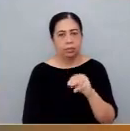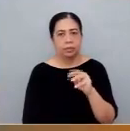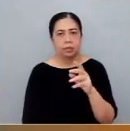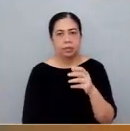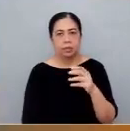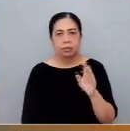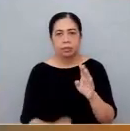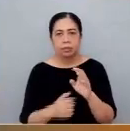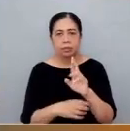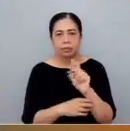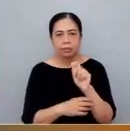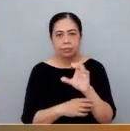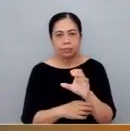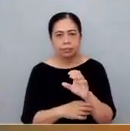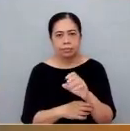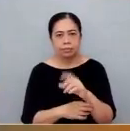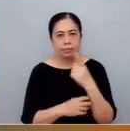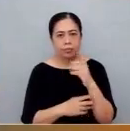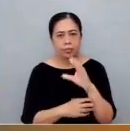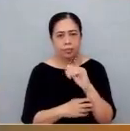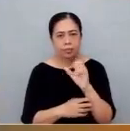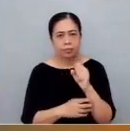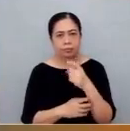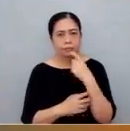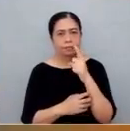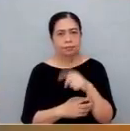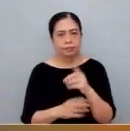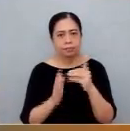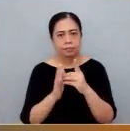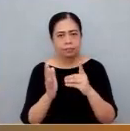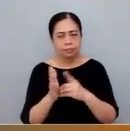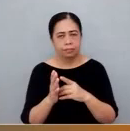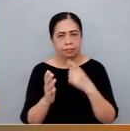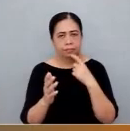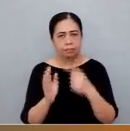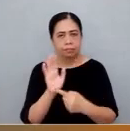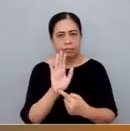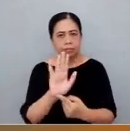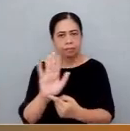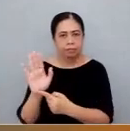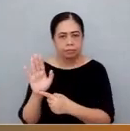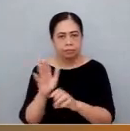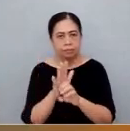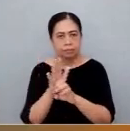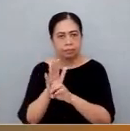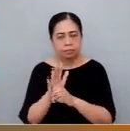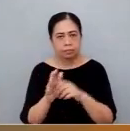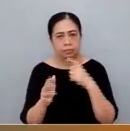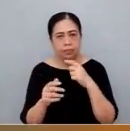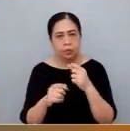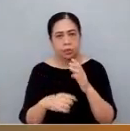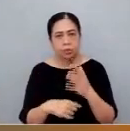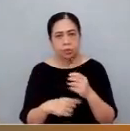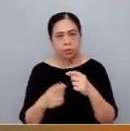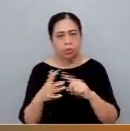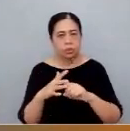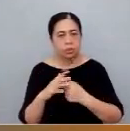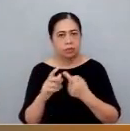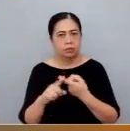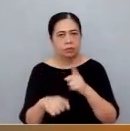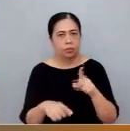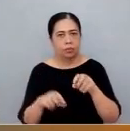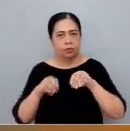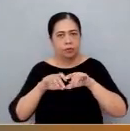36. Yan ay para sa kasong immoral doctrines, obscene publications, exhibitions and indecent shows na nag-ugat mula sa kanyang